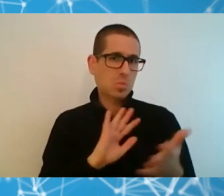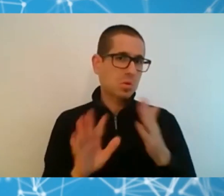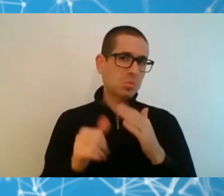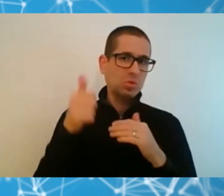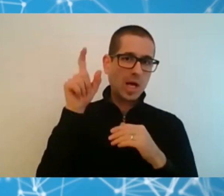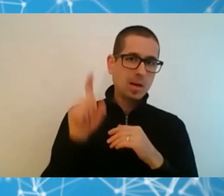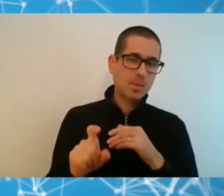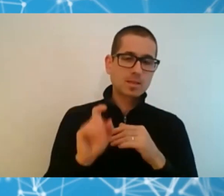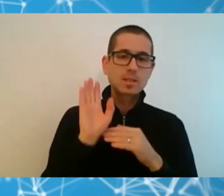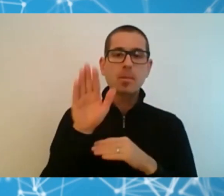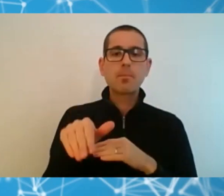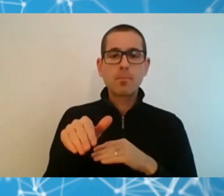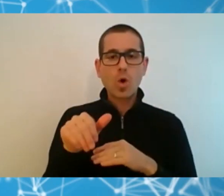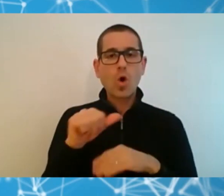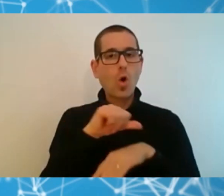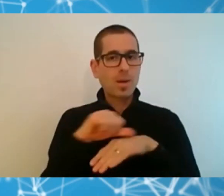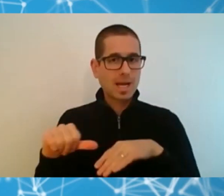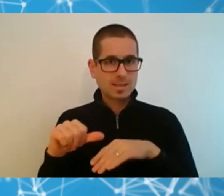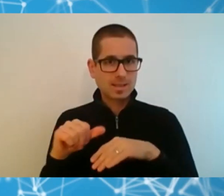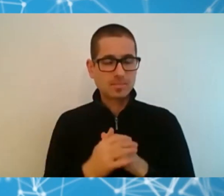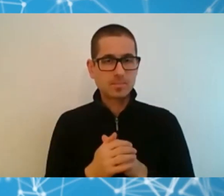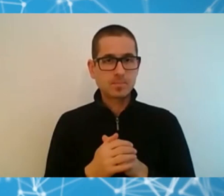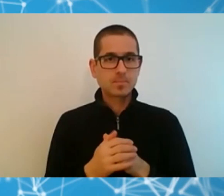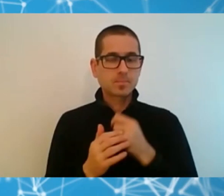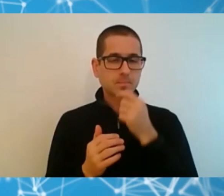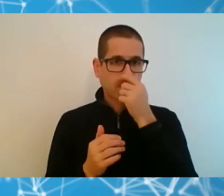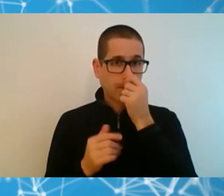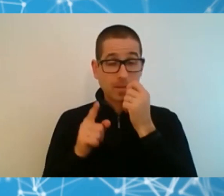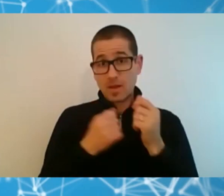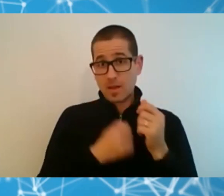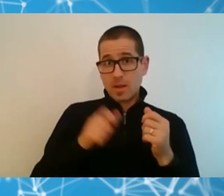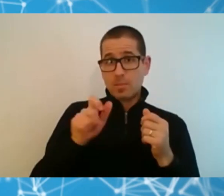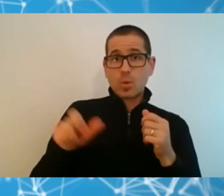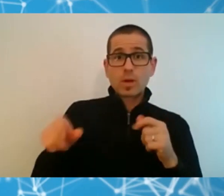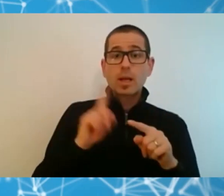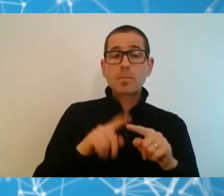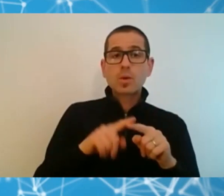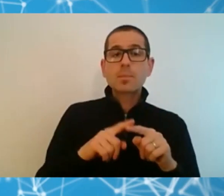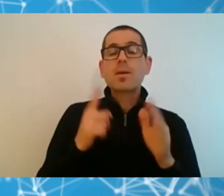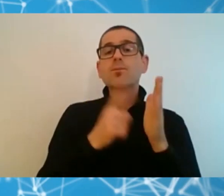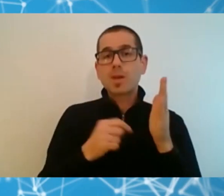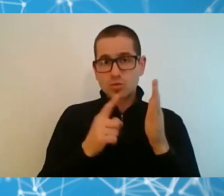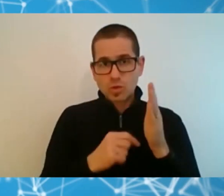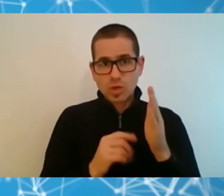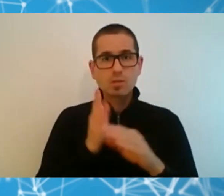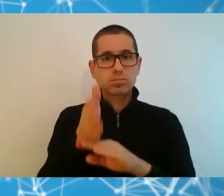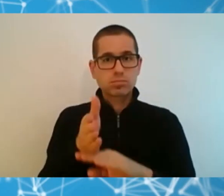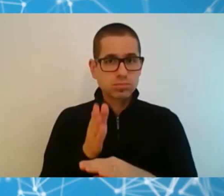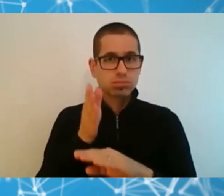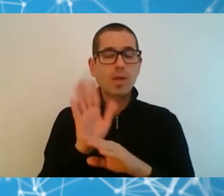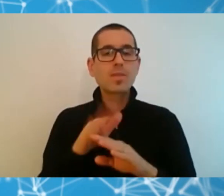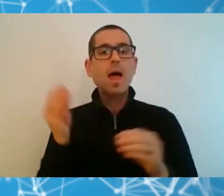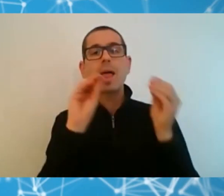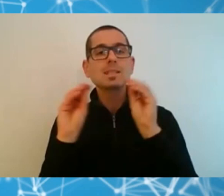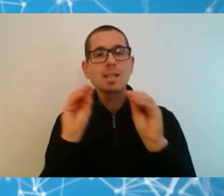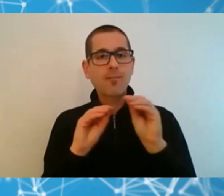po operaciji in pa bolniki potem grejo večkrat na to nastavitev, sprva